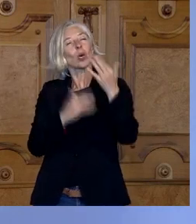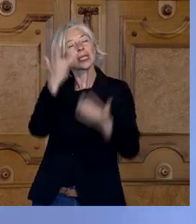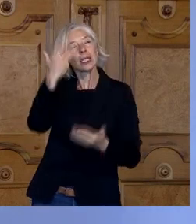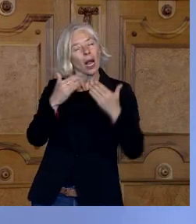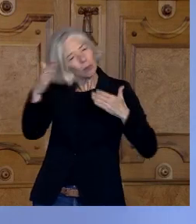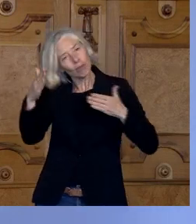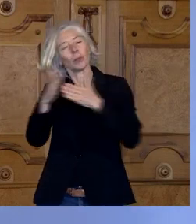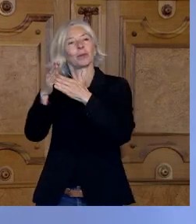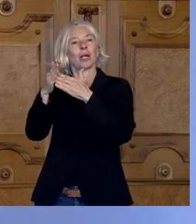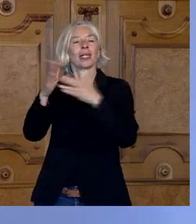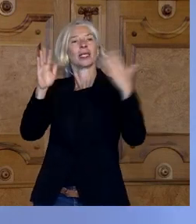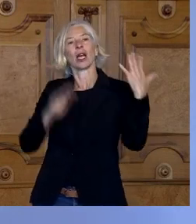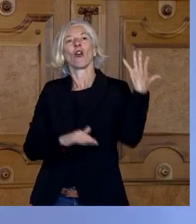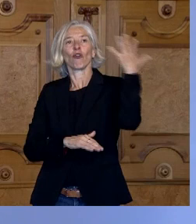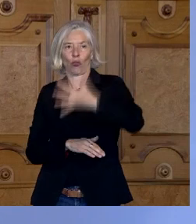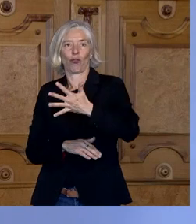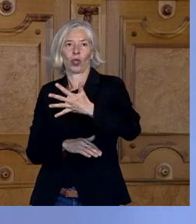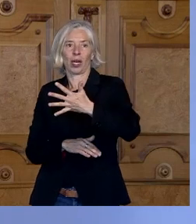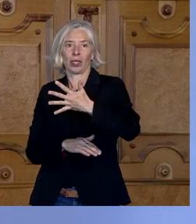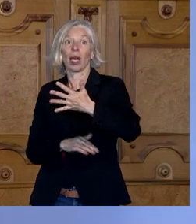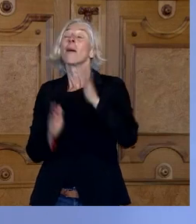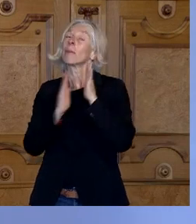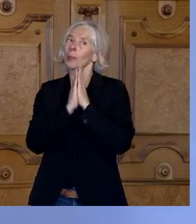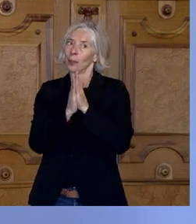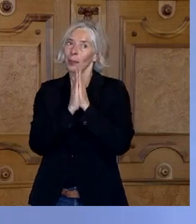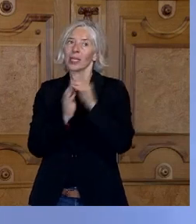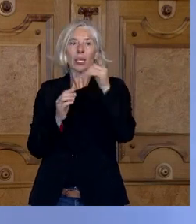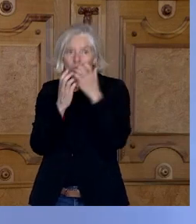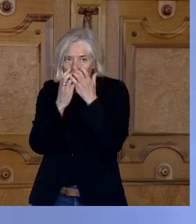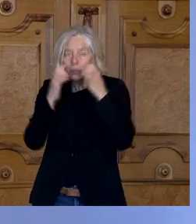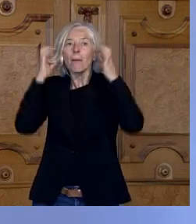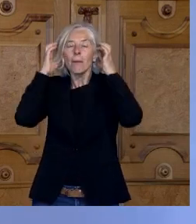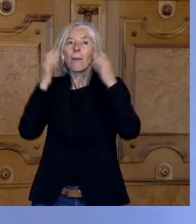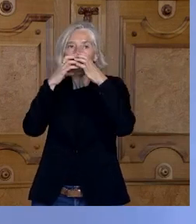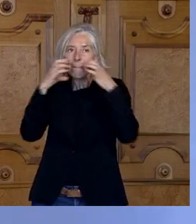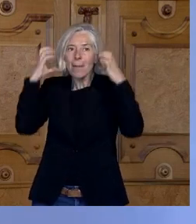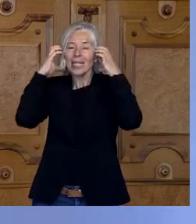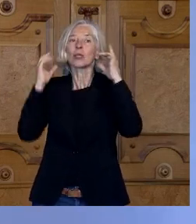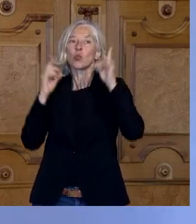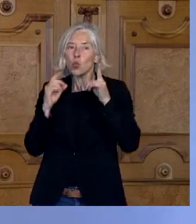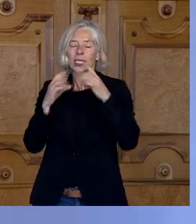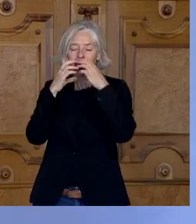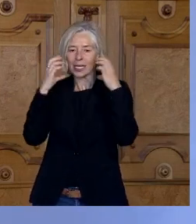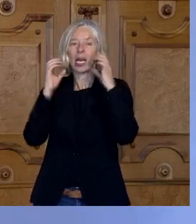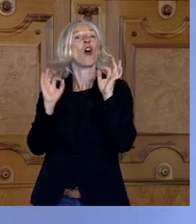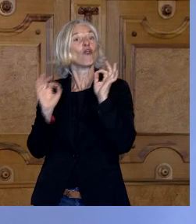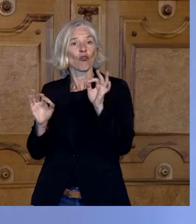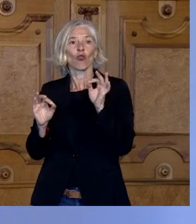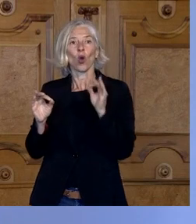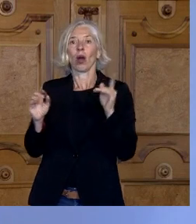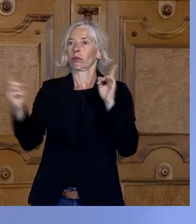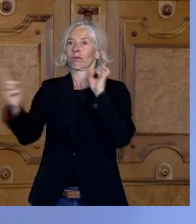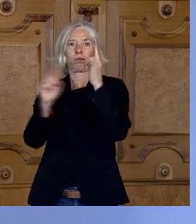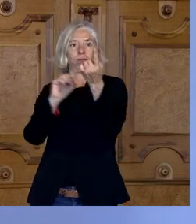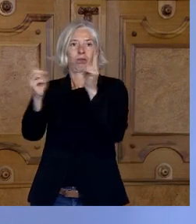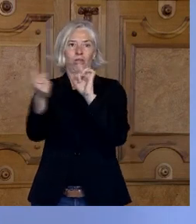dass Sie Mund-Nasen-Schutzbedeckungen tragen zum Schutz der Besucher untereinander, aber eben auch zum Schutz unserer